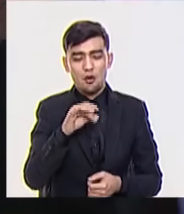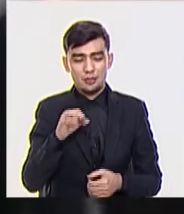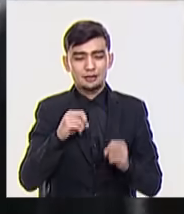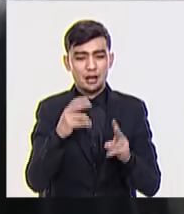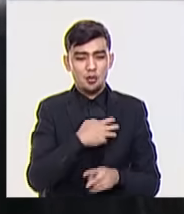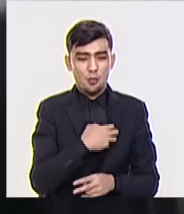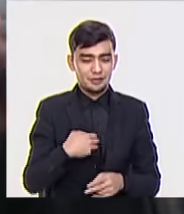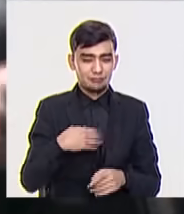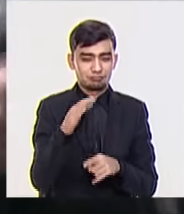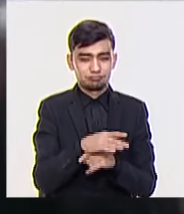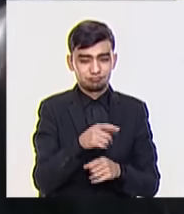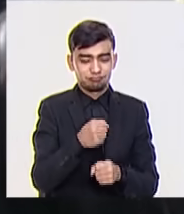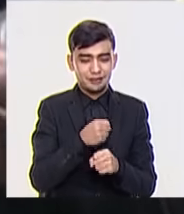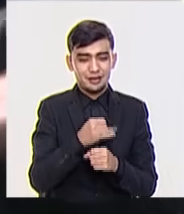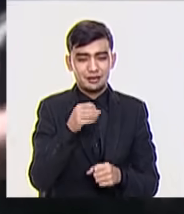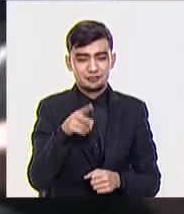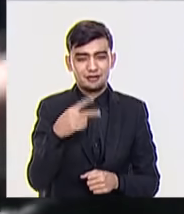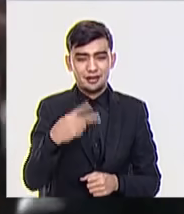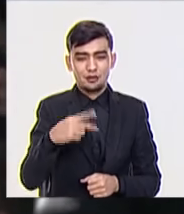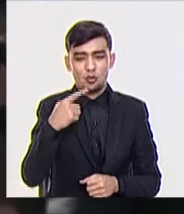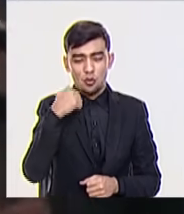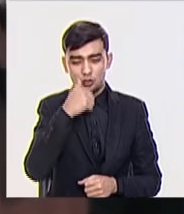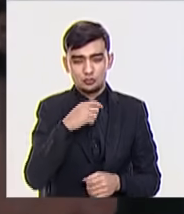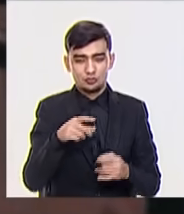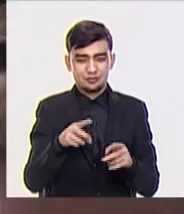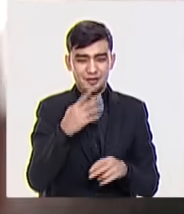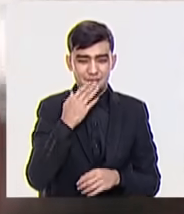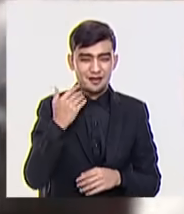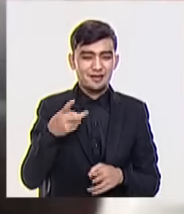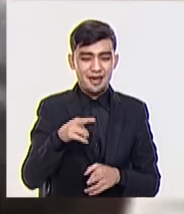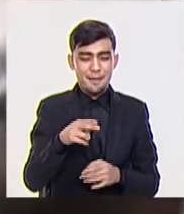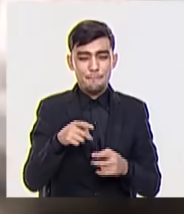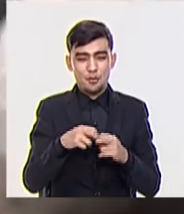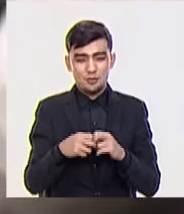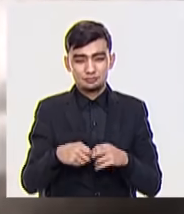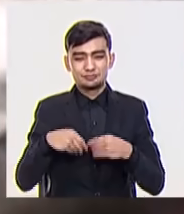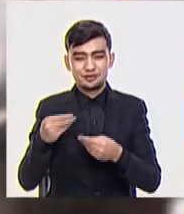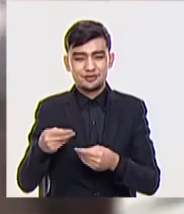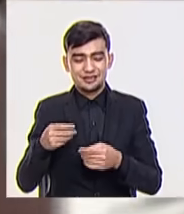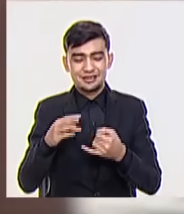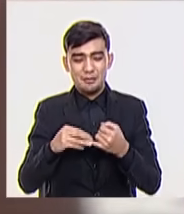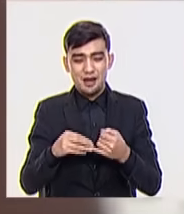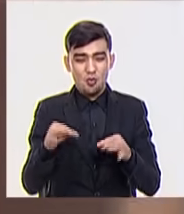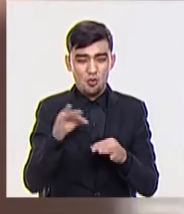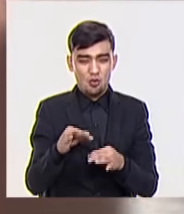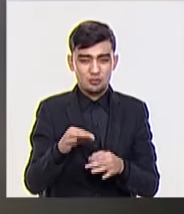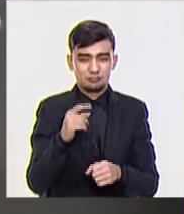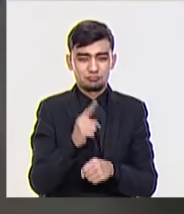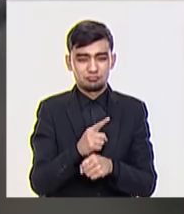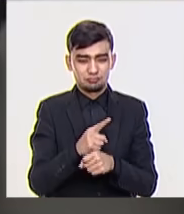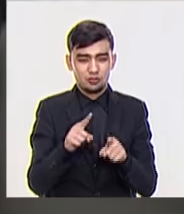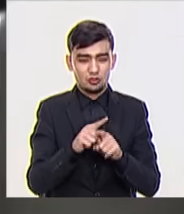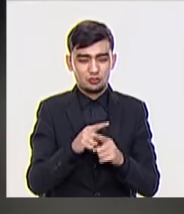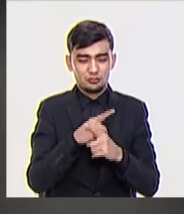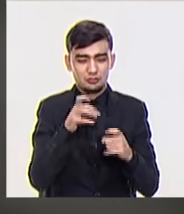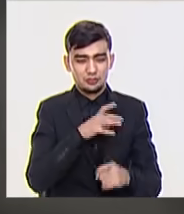құруды тапсырып, 2021 жылдың аяғына дейін шетелдіктерге жер беру мәселесіне мораторий енгізу туралы жарлыққа қол қойды.